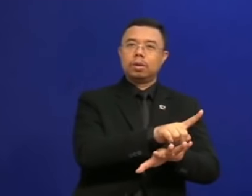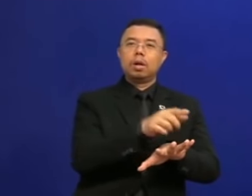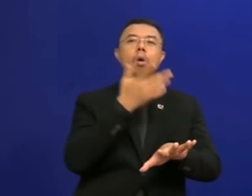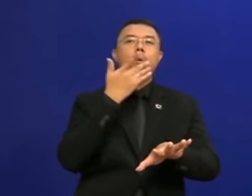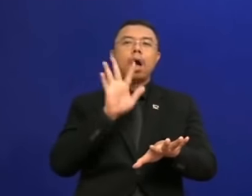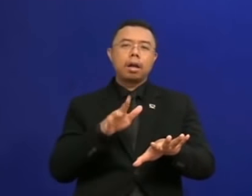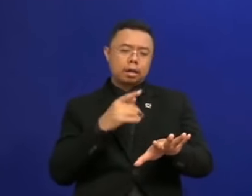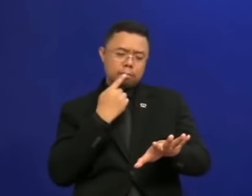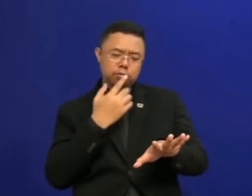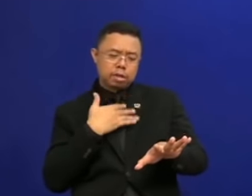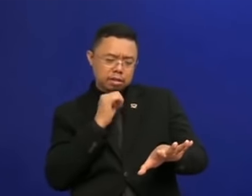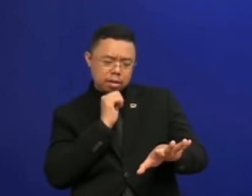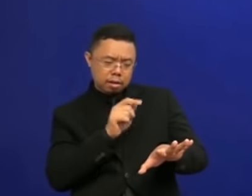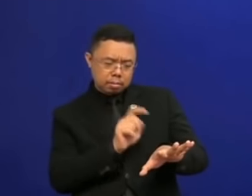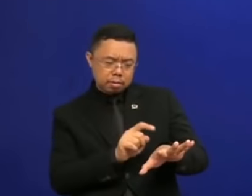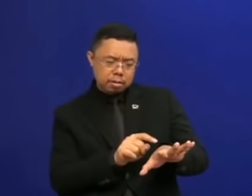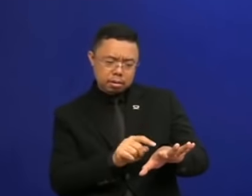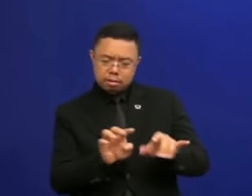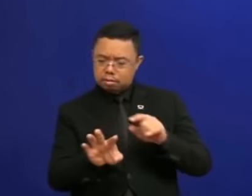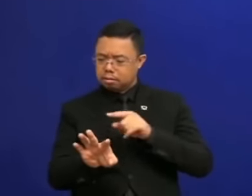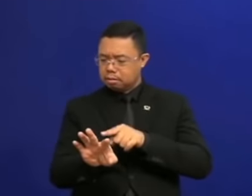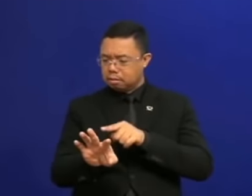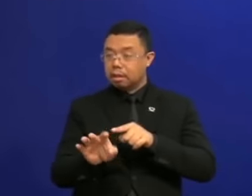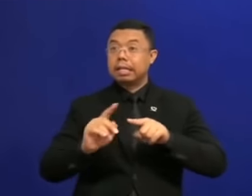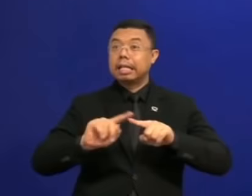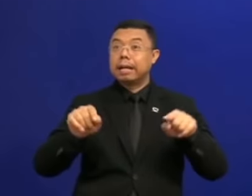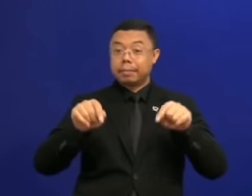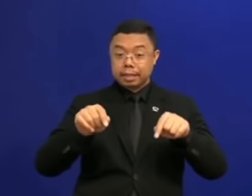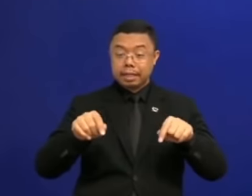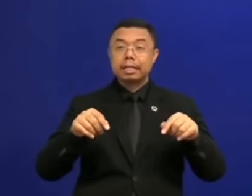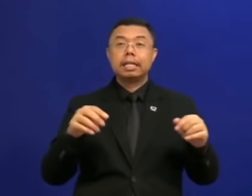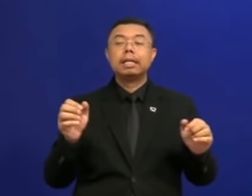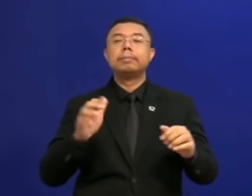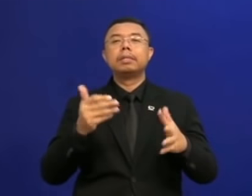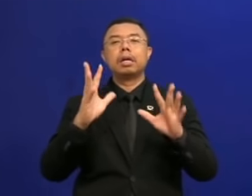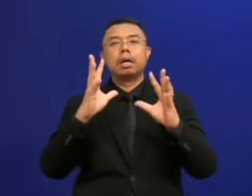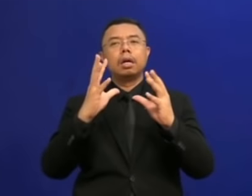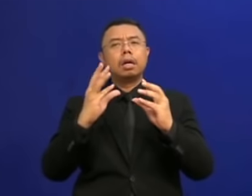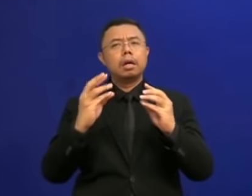Ini milik siapa? Tapi ini akan segera